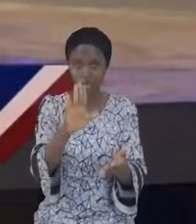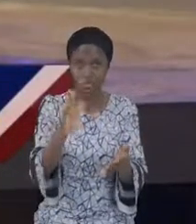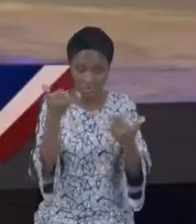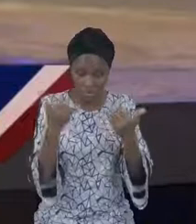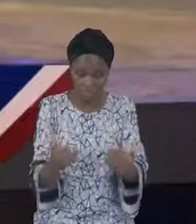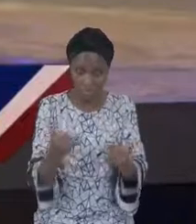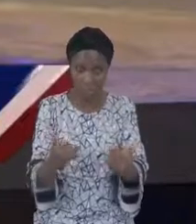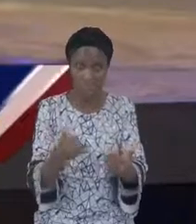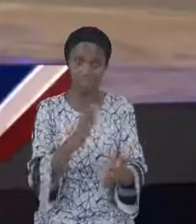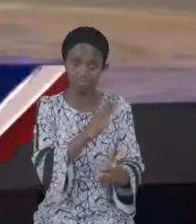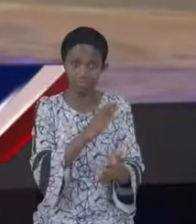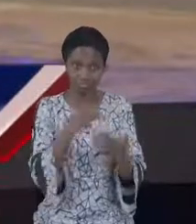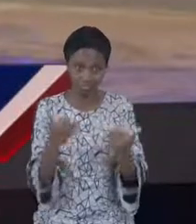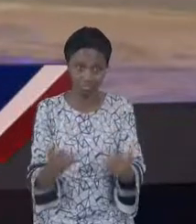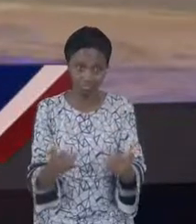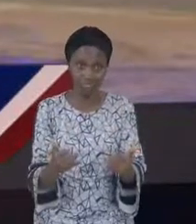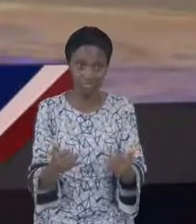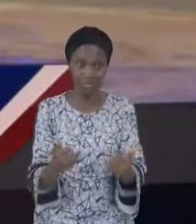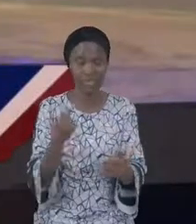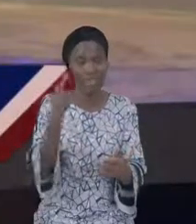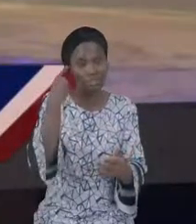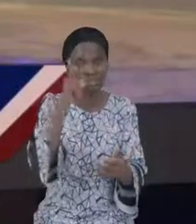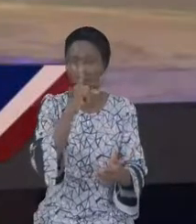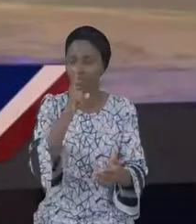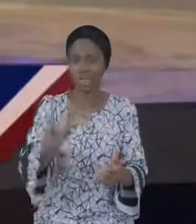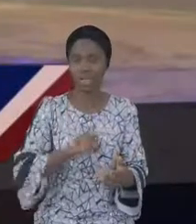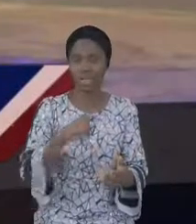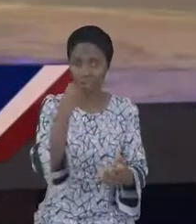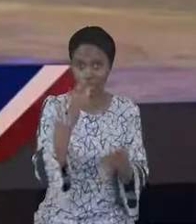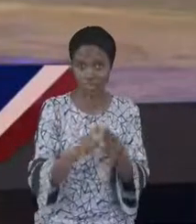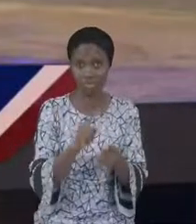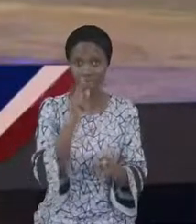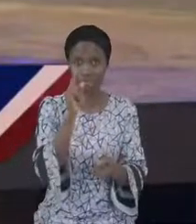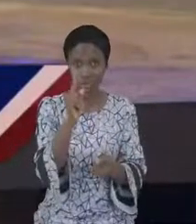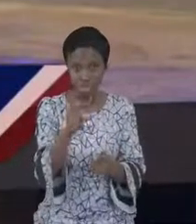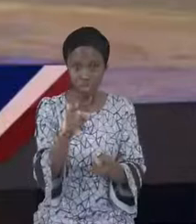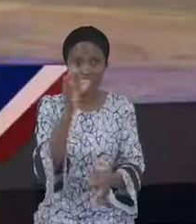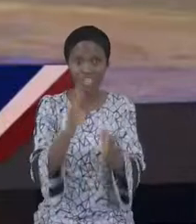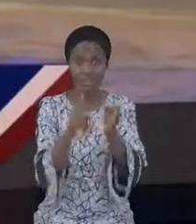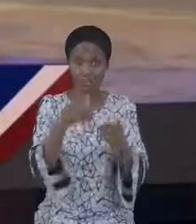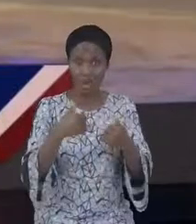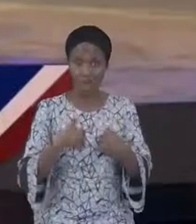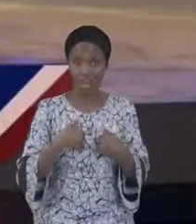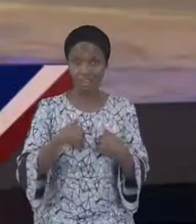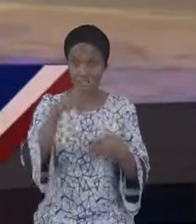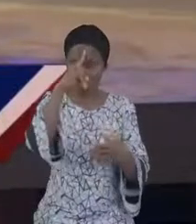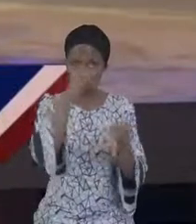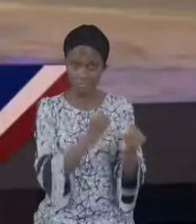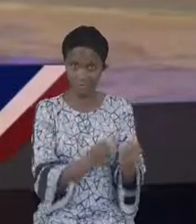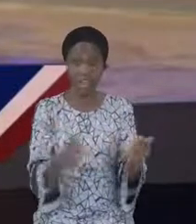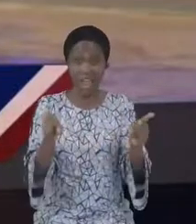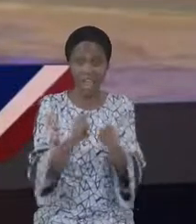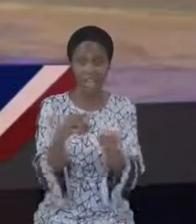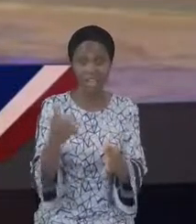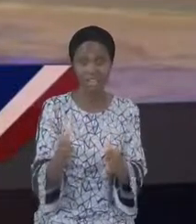status, votre statut for présent, verily, je I vous say le unto dis en vérité, if ye have faith, vous aviez de la foi comme